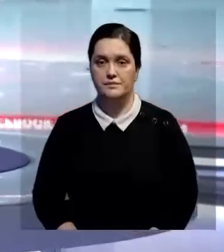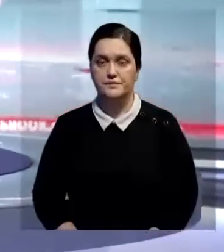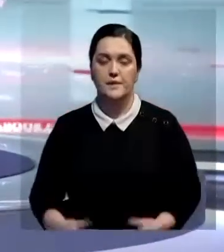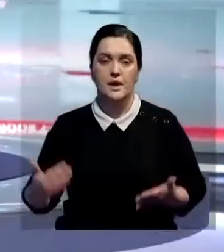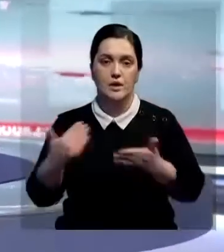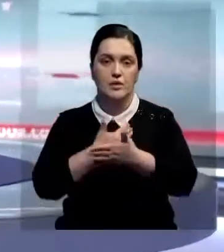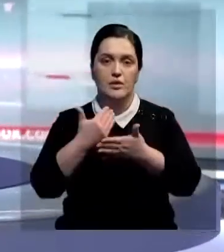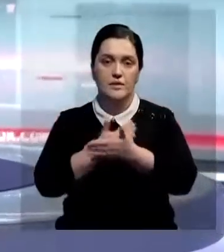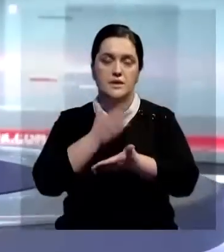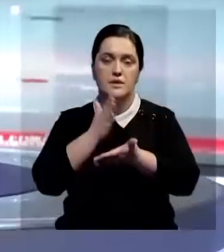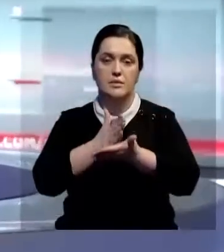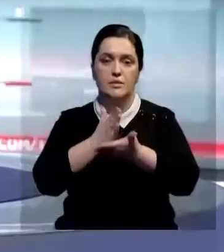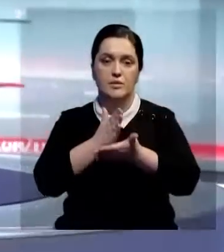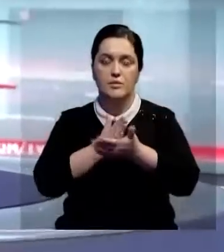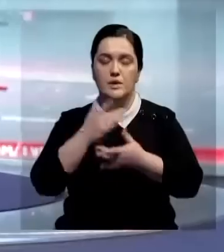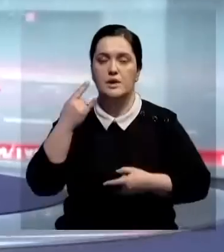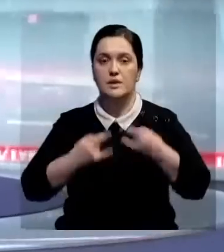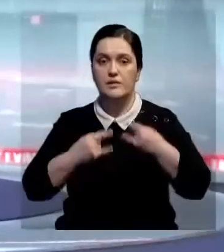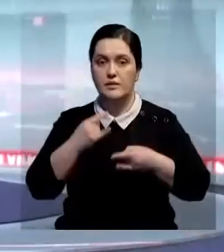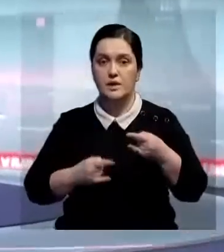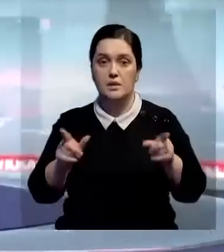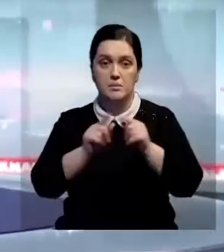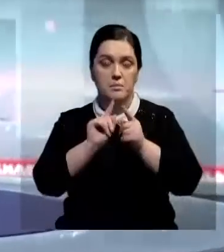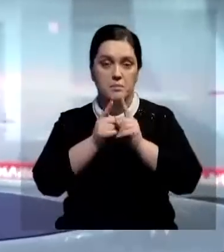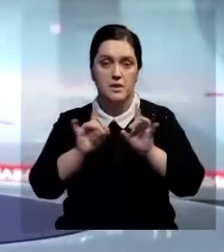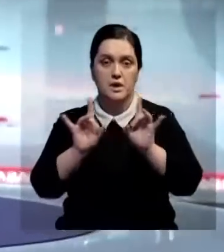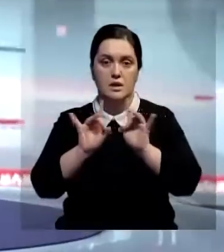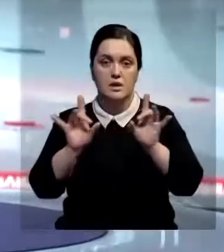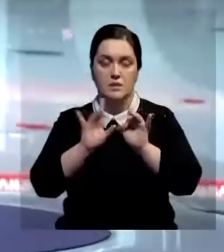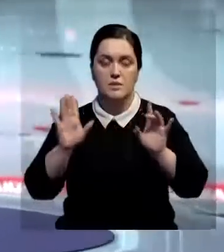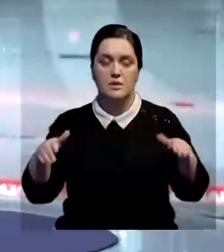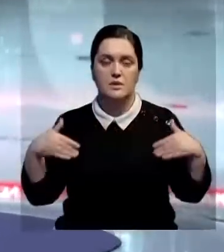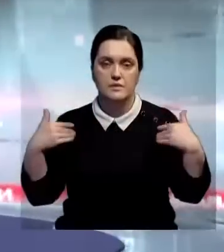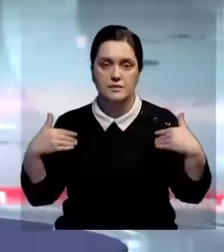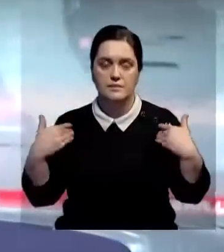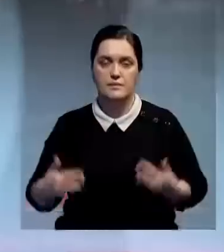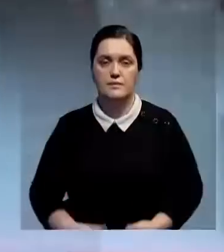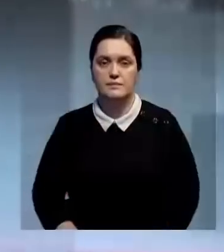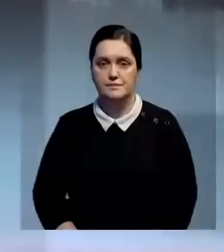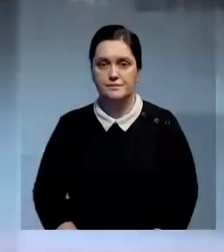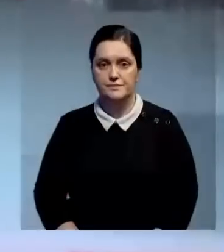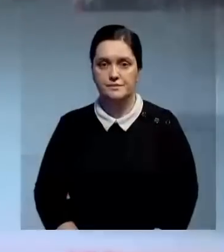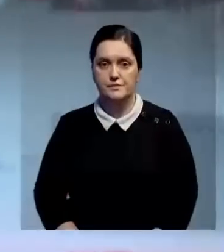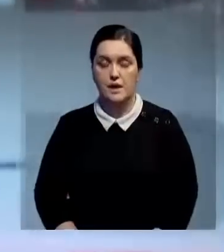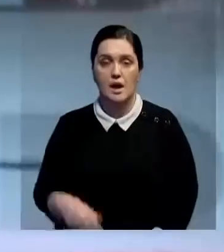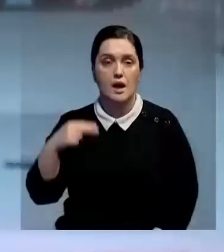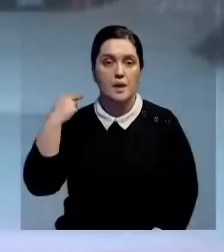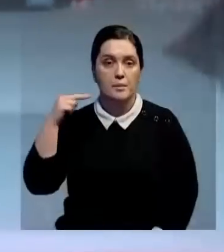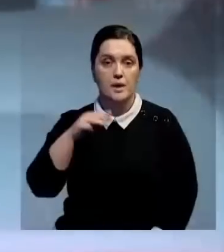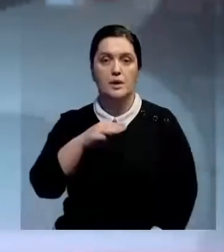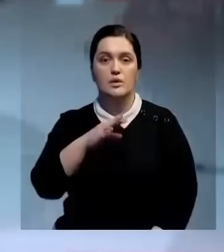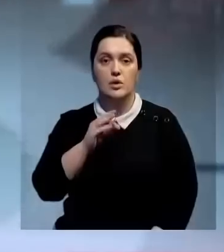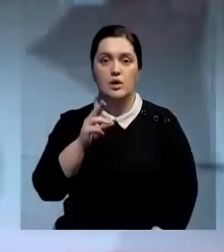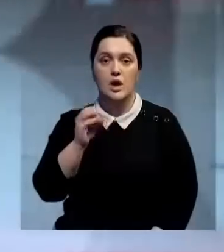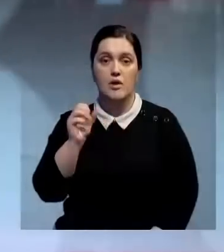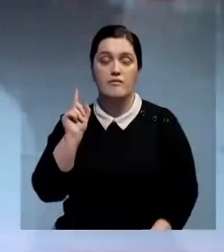Новости в эфире. В студии работают сурдопереводчик Виктория Антонишна, я Алмаз Ашим. Добрый вечер. Касым-Жомарт Токаев